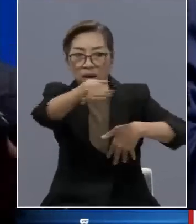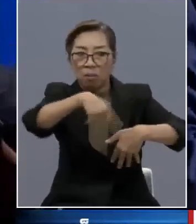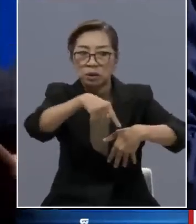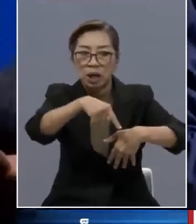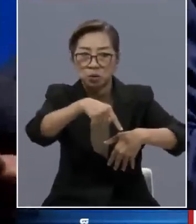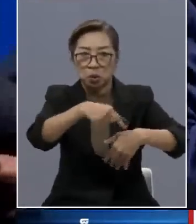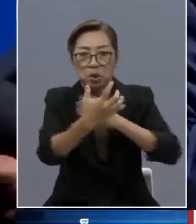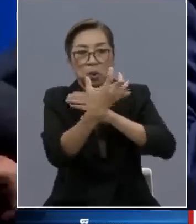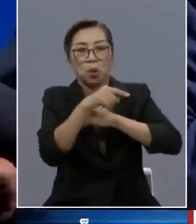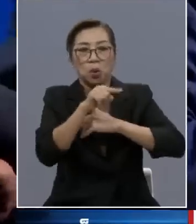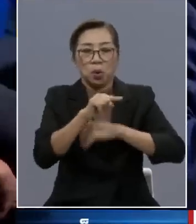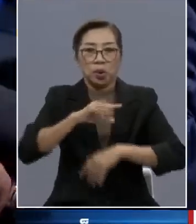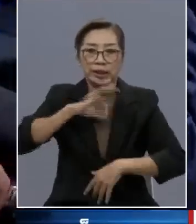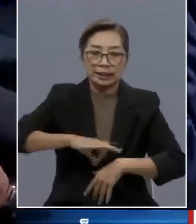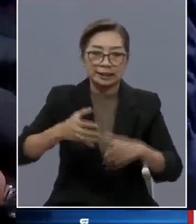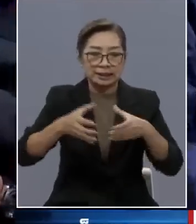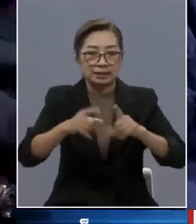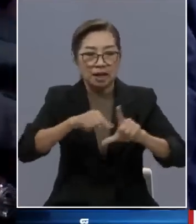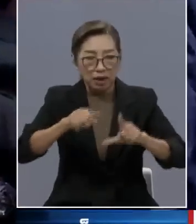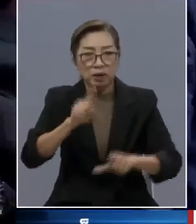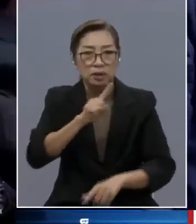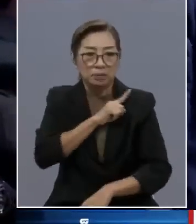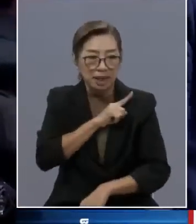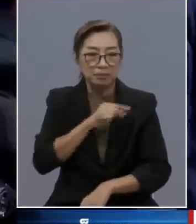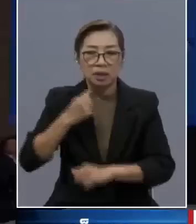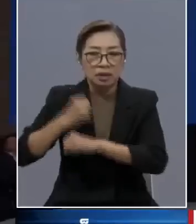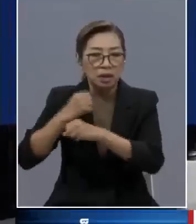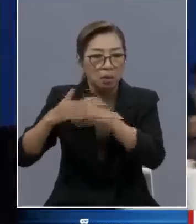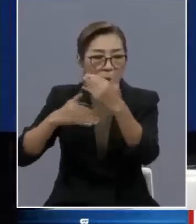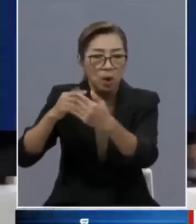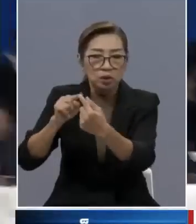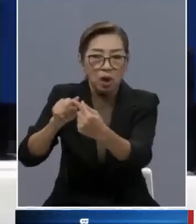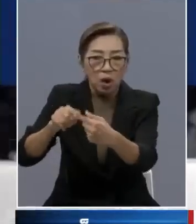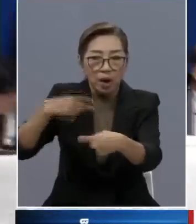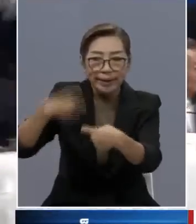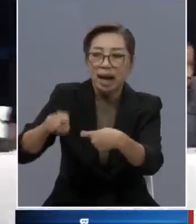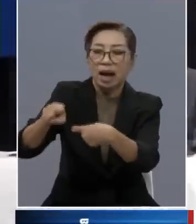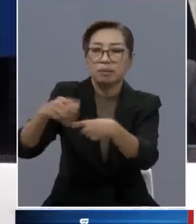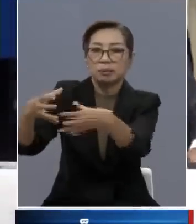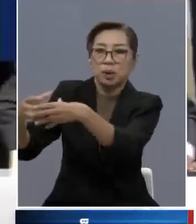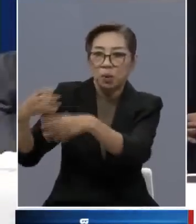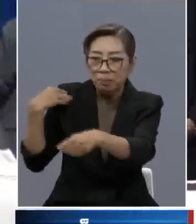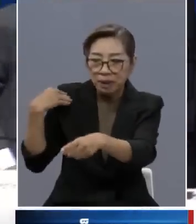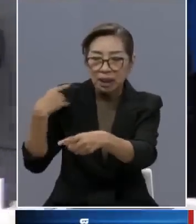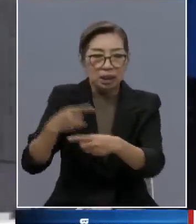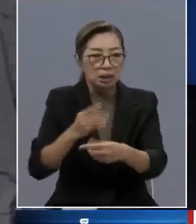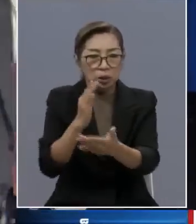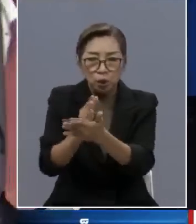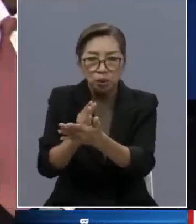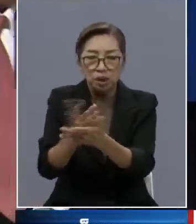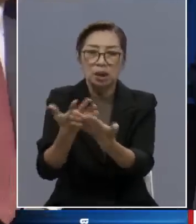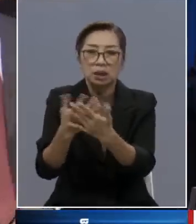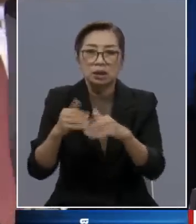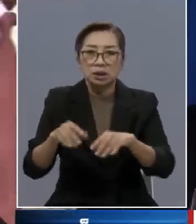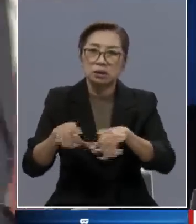ำพังการจะเดินไปหน้าก็สุดได้ไม่ง่ายจะหยุดหรือว่าจะถอยมันก็ไม่ได้เหมือนกันนะครับทีนี้ถ้าไปจับสัญญา